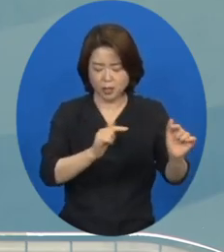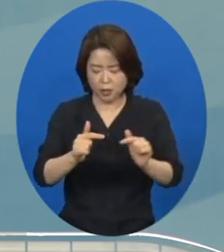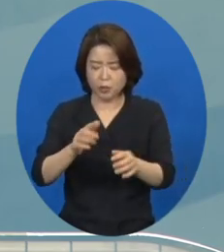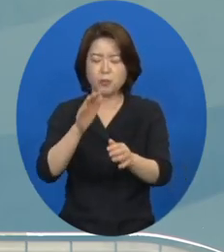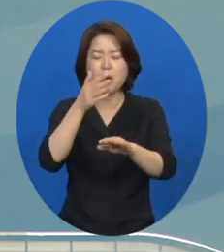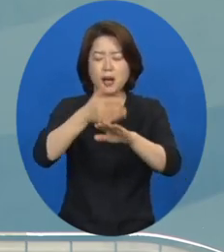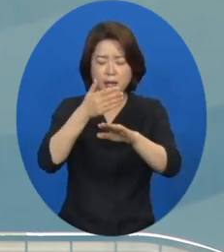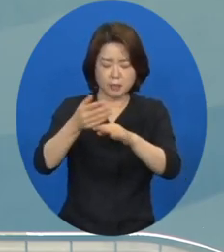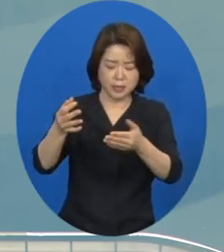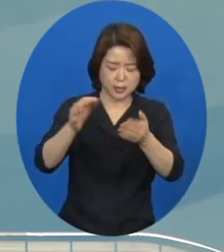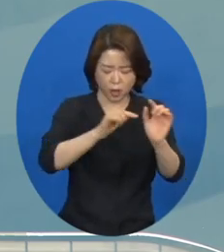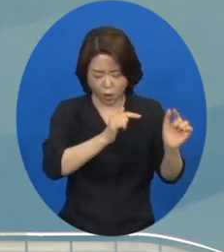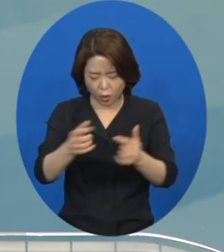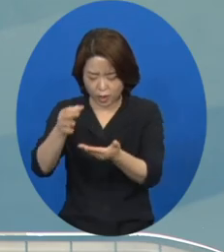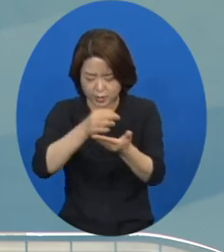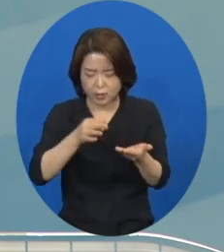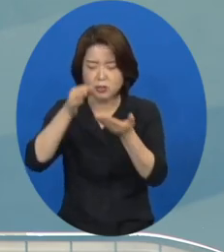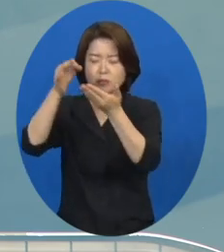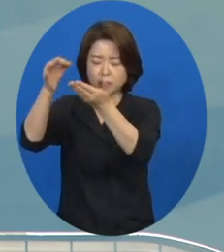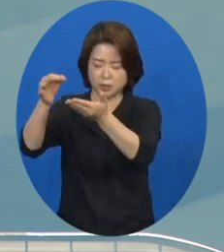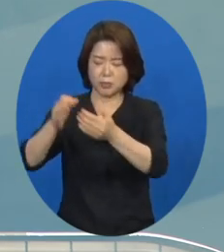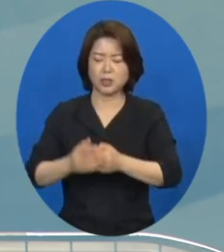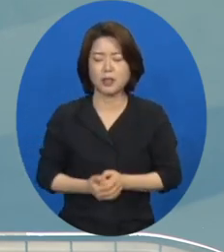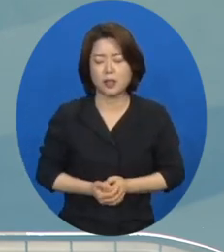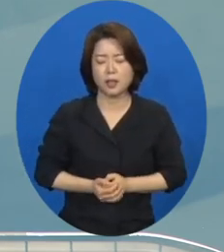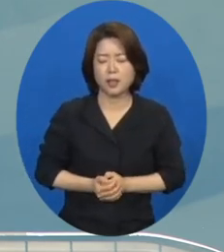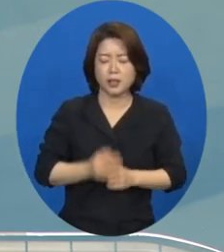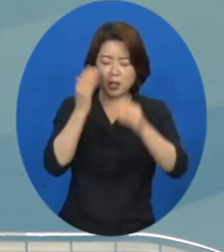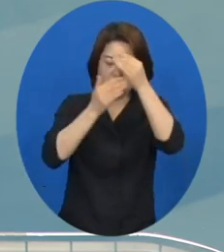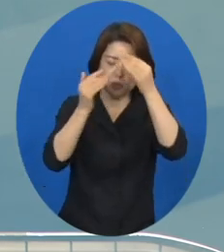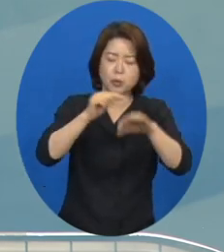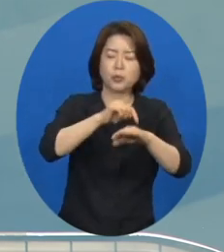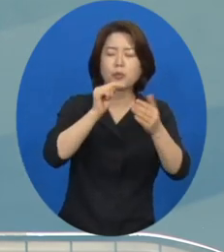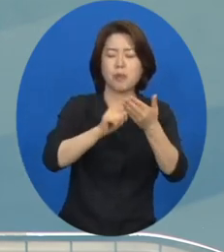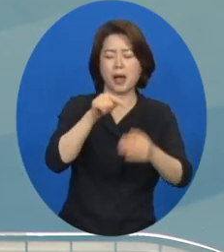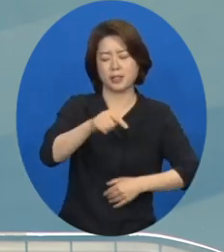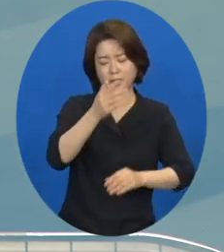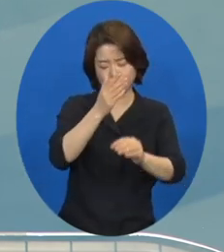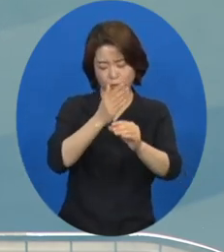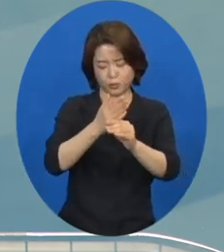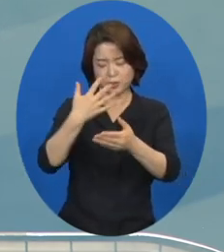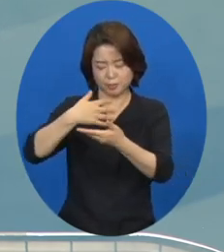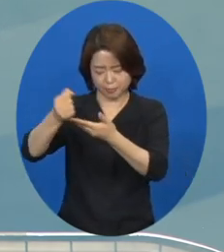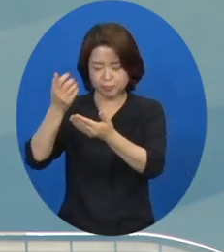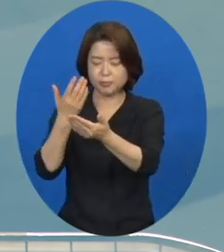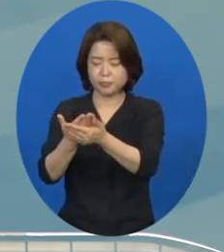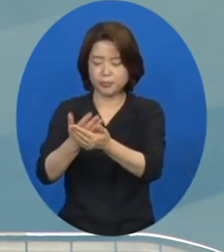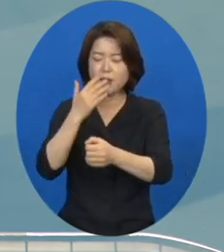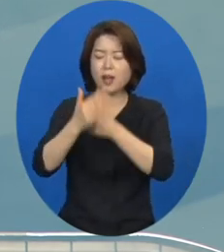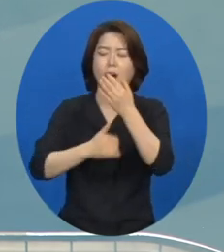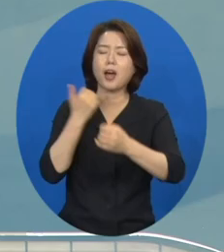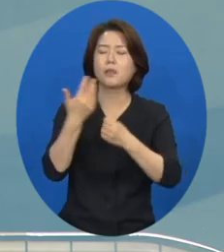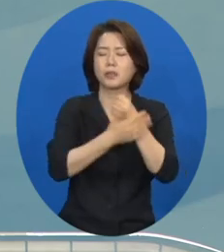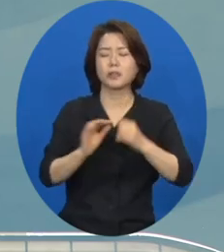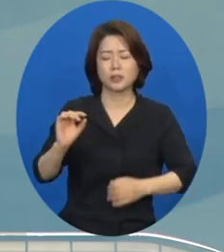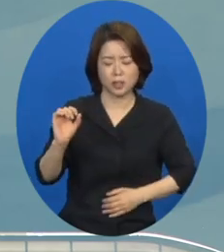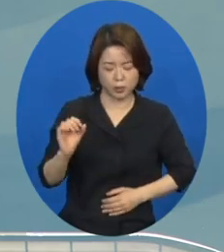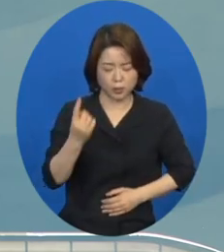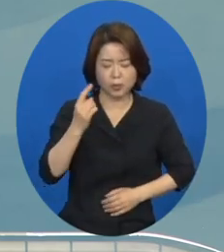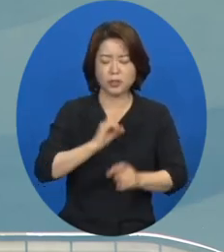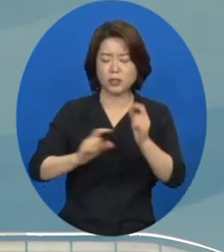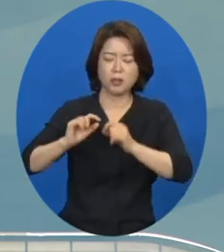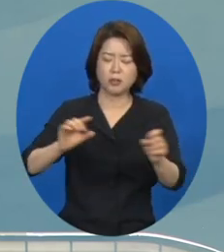감사의 예물을 주께 드립니다. 성도들의 마음과 중심을 받아주시고 하나님의 은혜로 더욱 살게